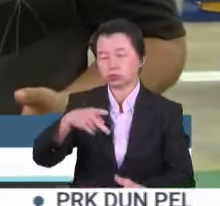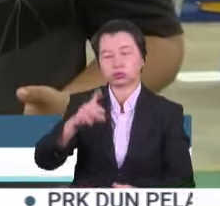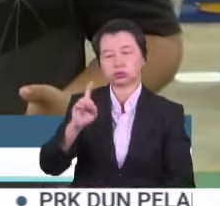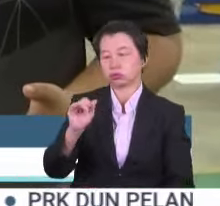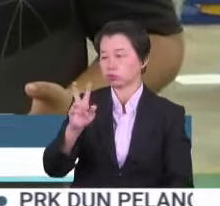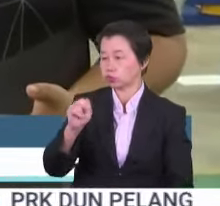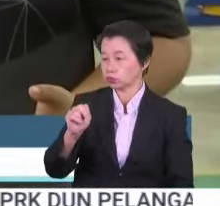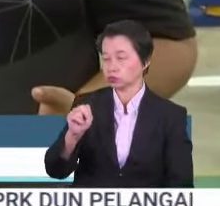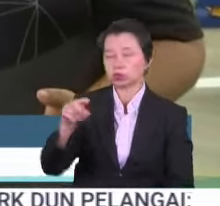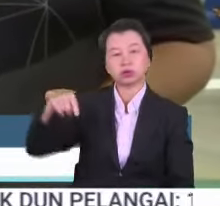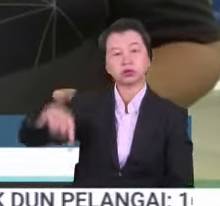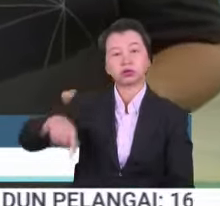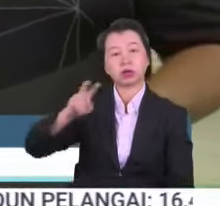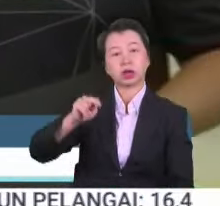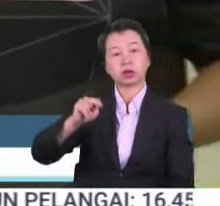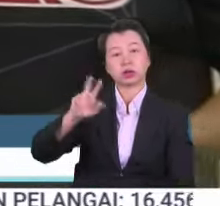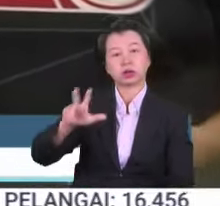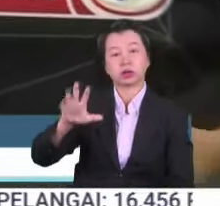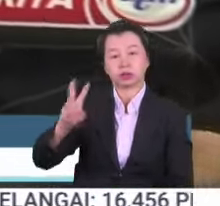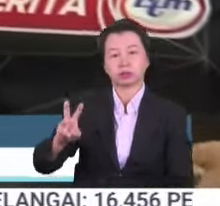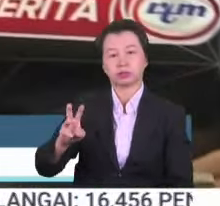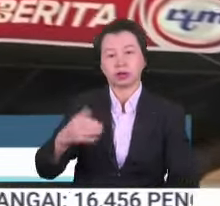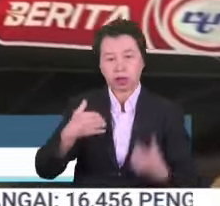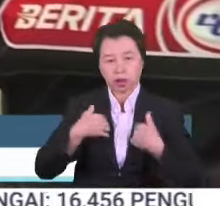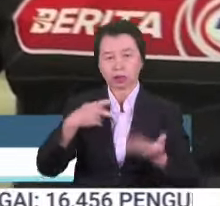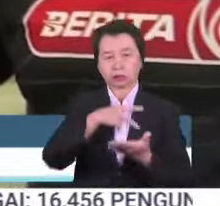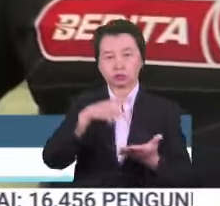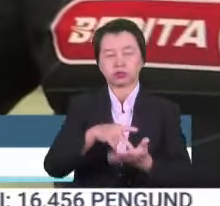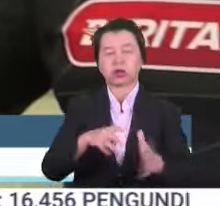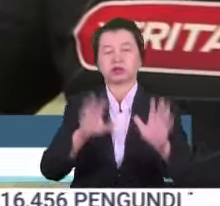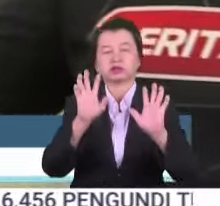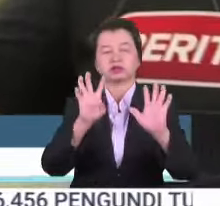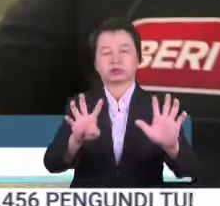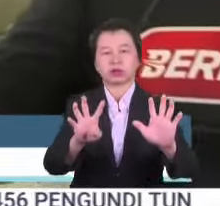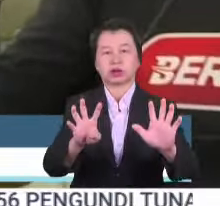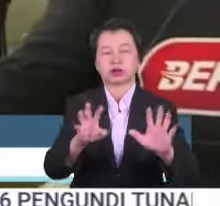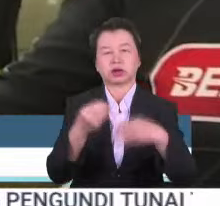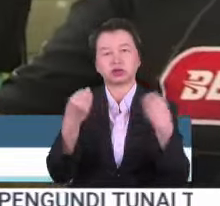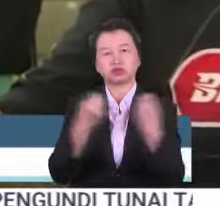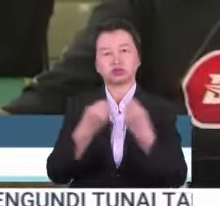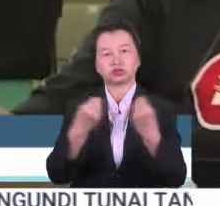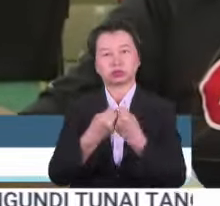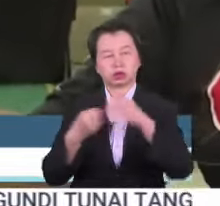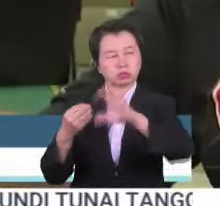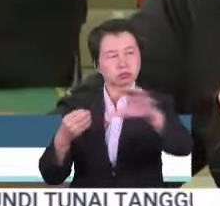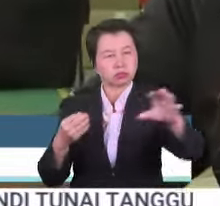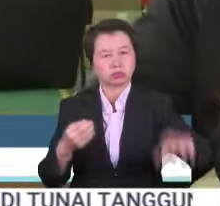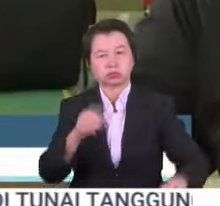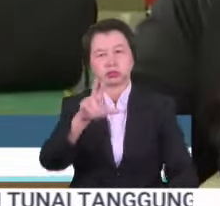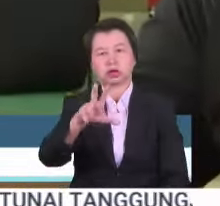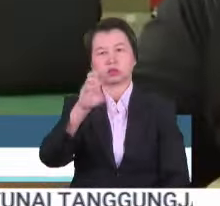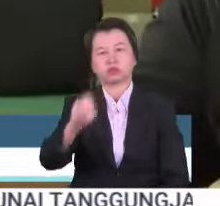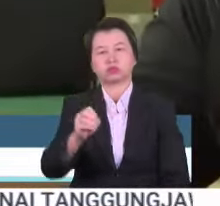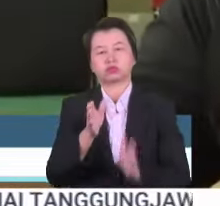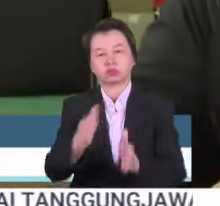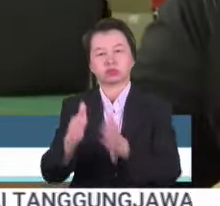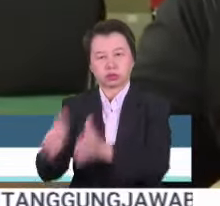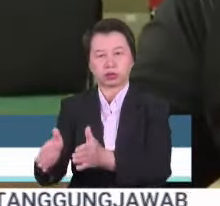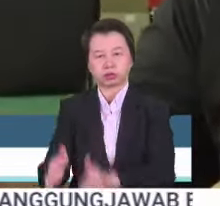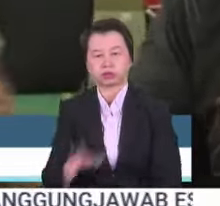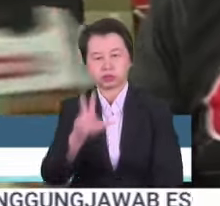ini? Jumlah pusat mengundi adalah 9 lokasi dan jumlah saluran adalah 30 saluran